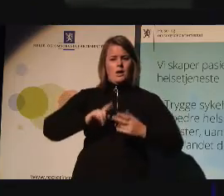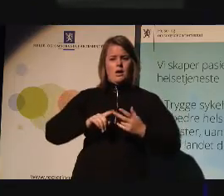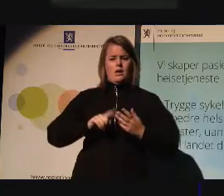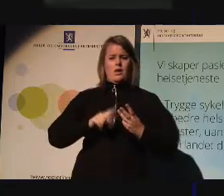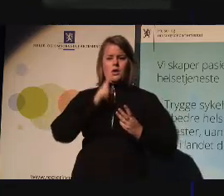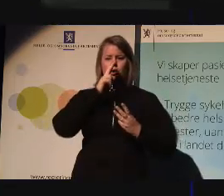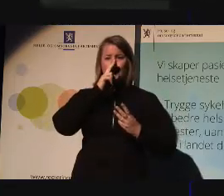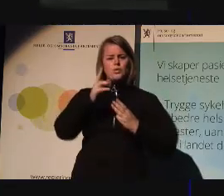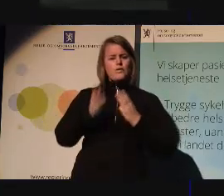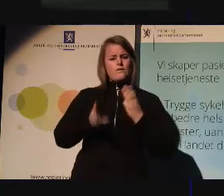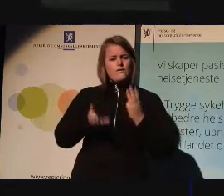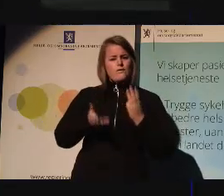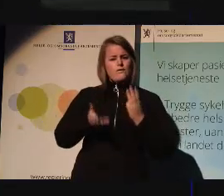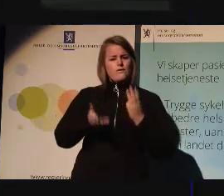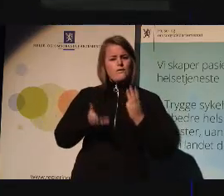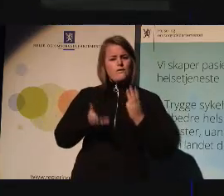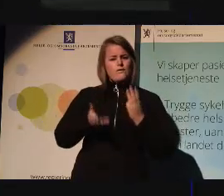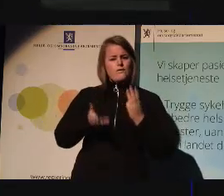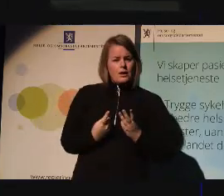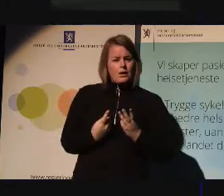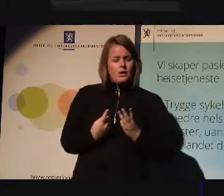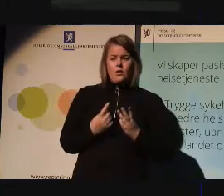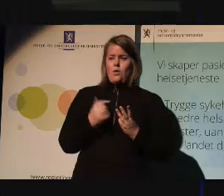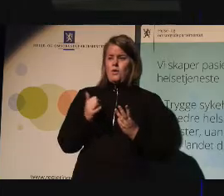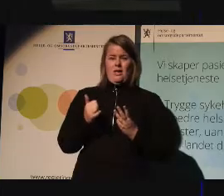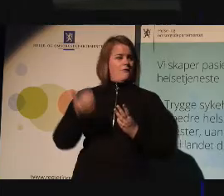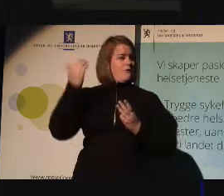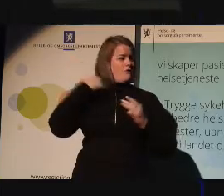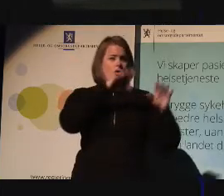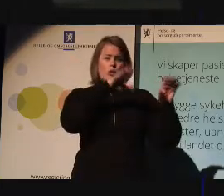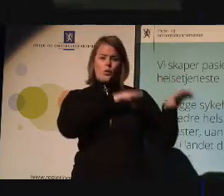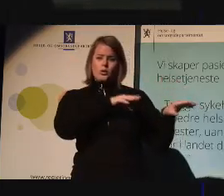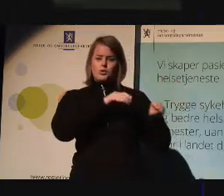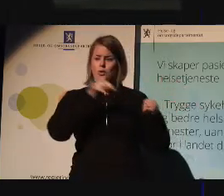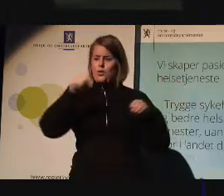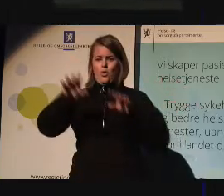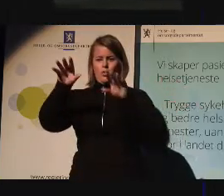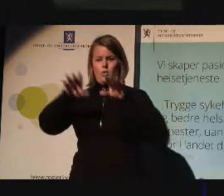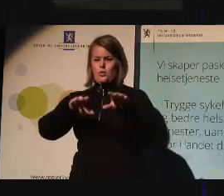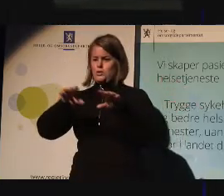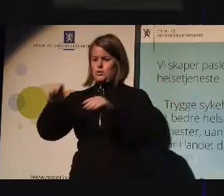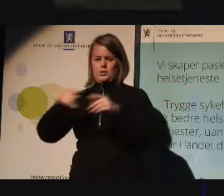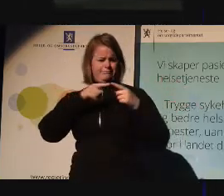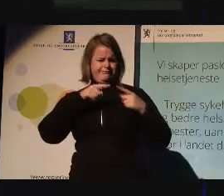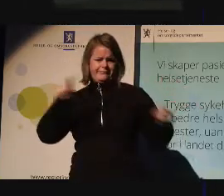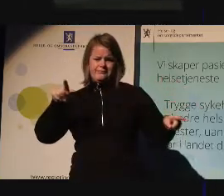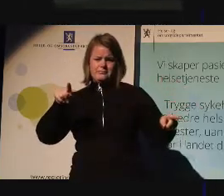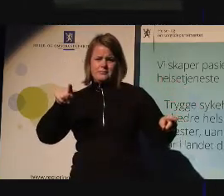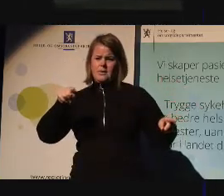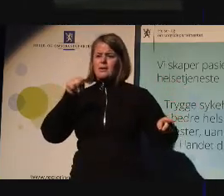vurderinger og kom til helt andre konklusjoner. Riktigere